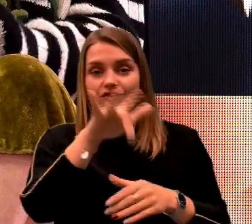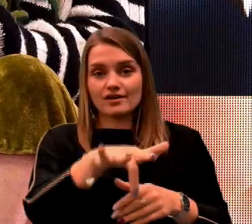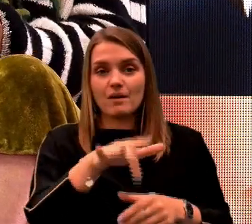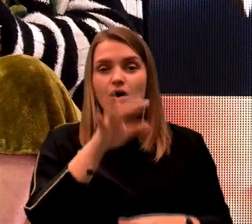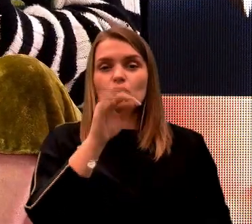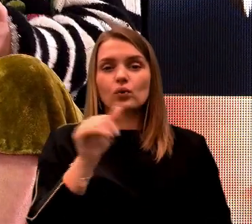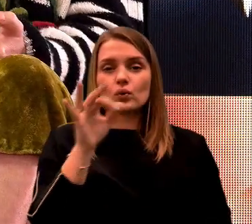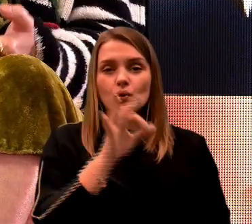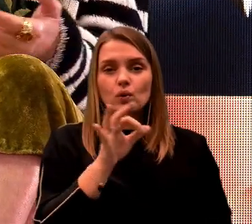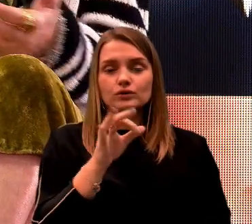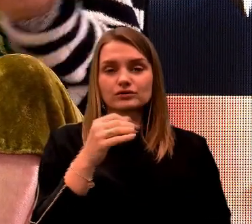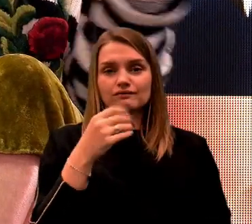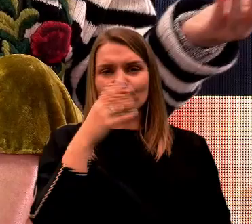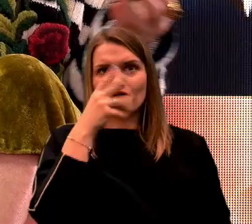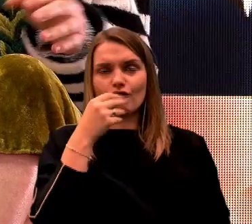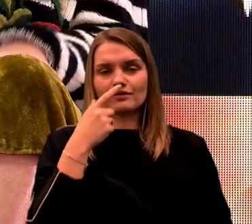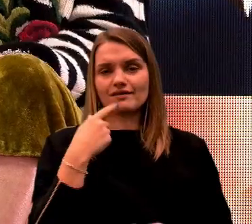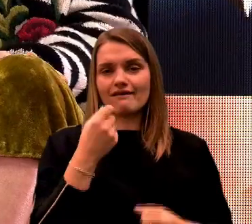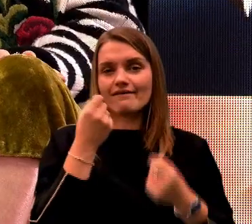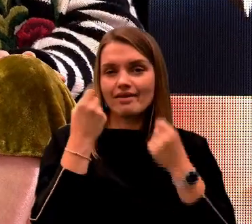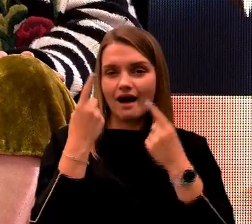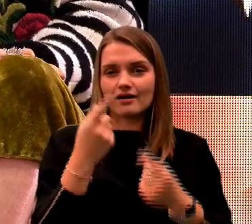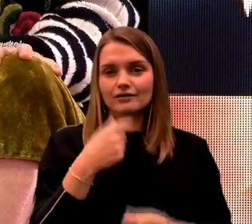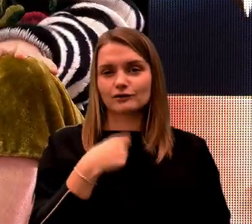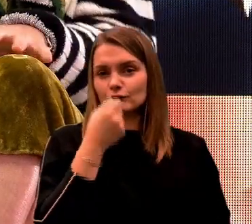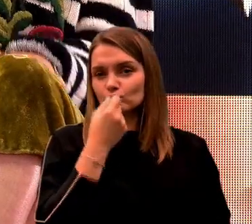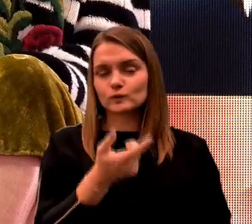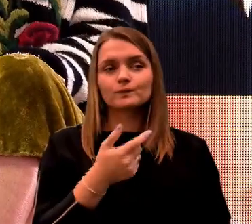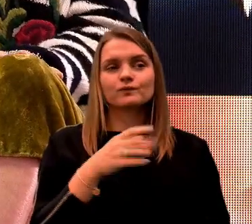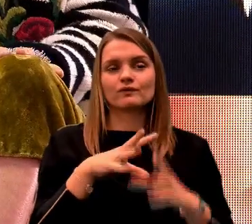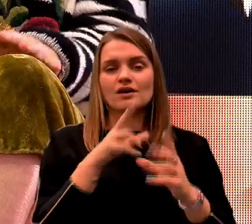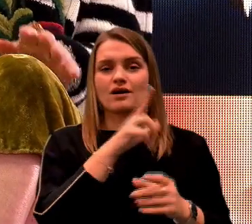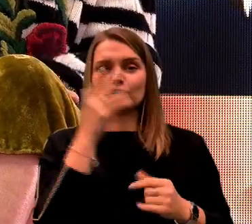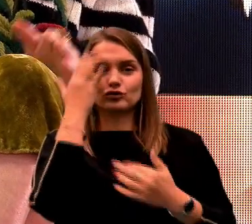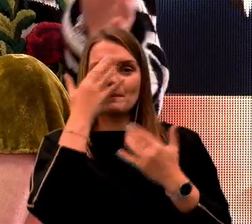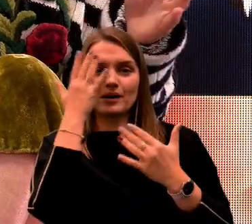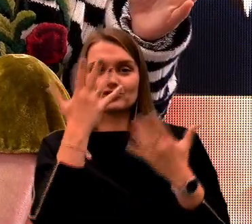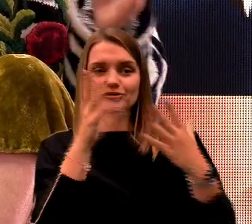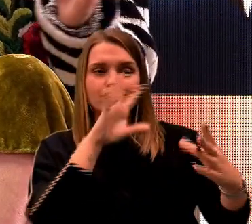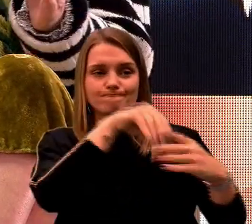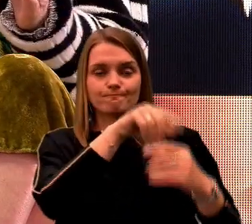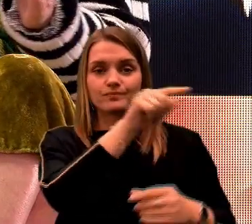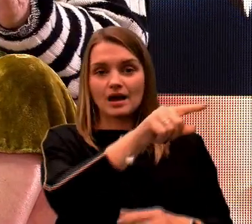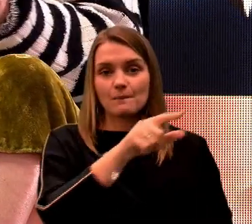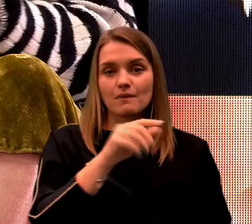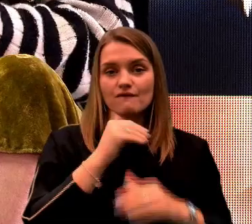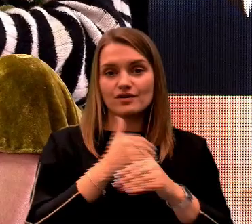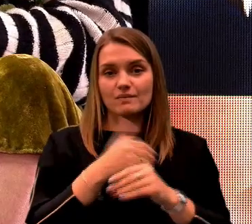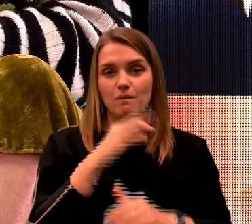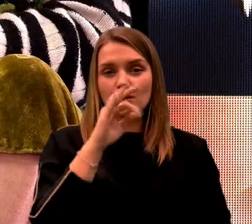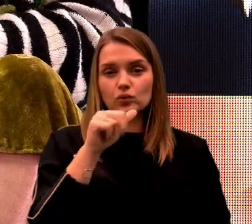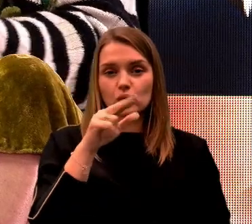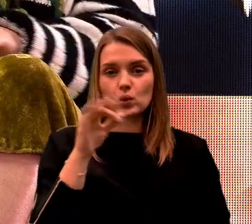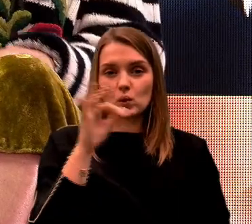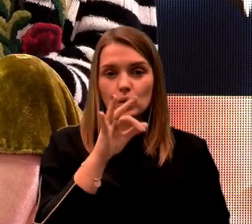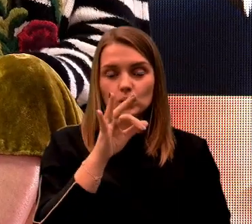turkusowy brzmi jak ideał i że w ogóle każdy by sobie marzył, żeby być w takiej firmie. No więc, żeby się przesuwać na tej skali bardziej